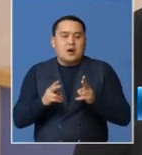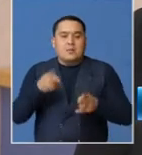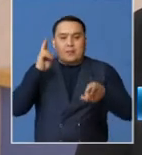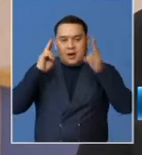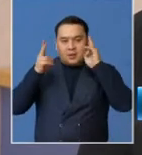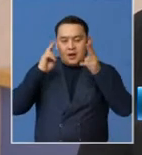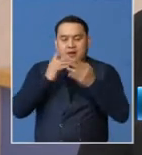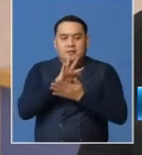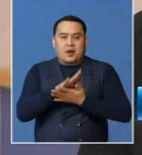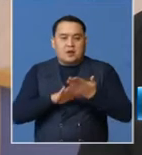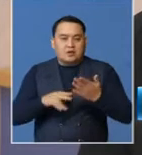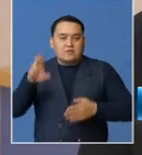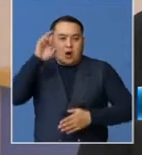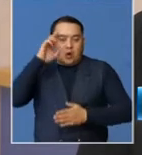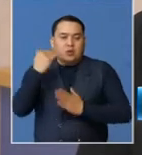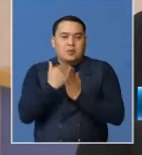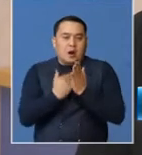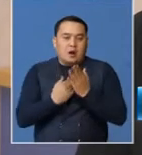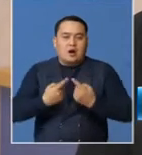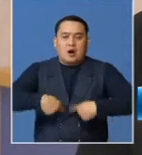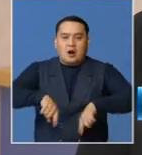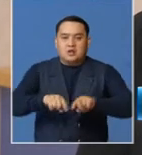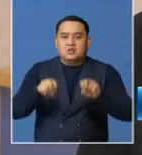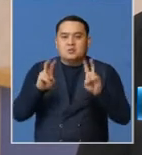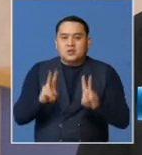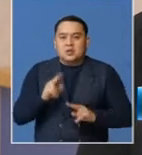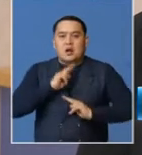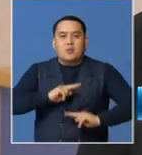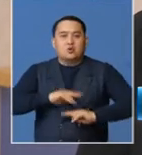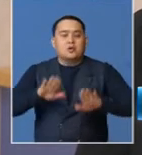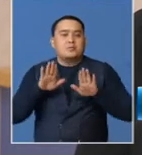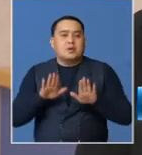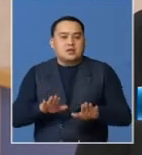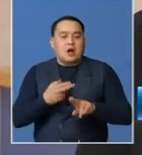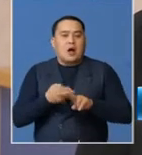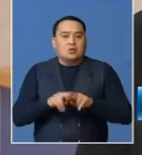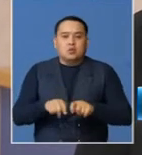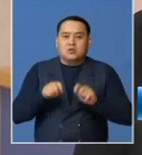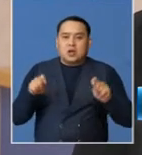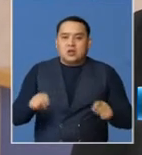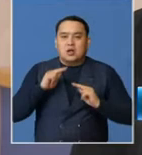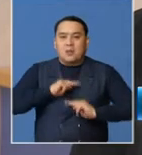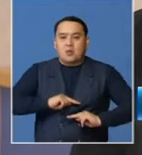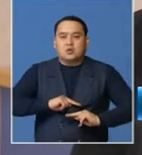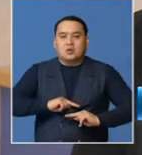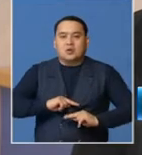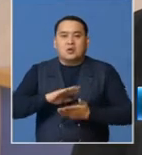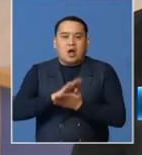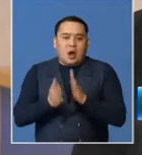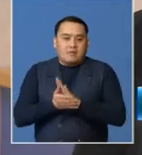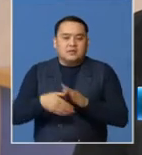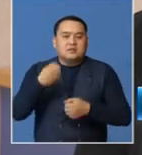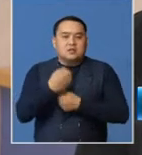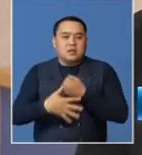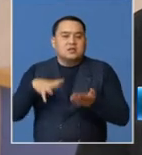и так далее. Также государственной программой организованы специальные рабочие места, которые создаются работодателем по договоренности с